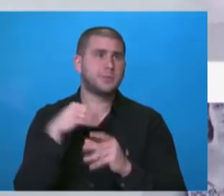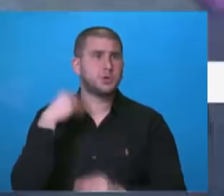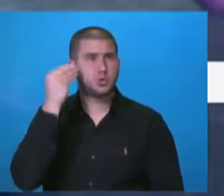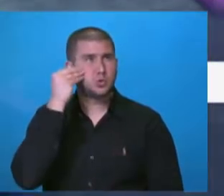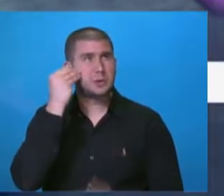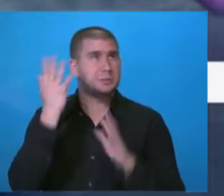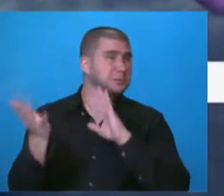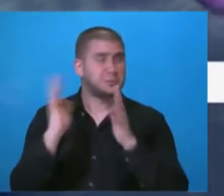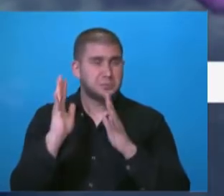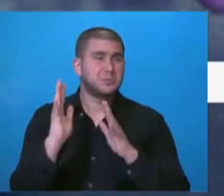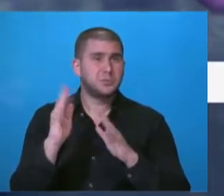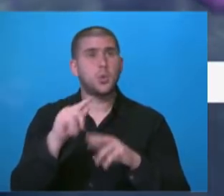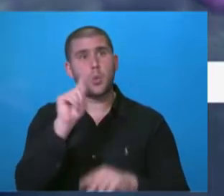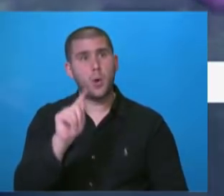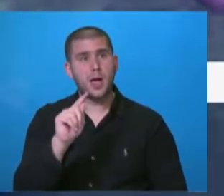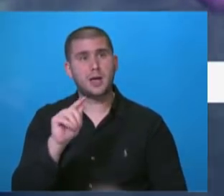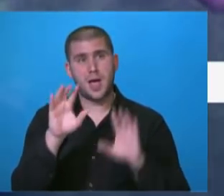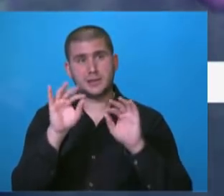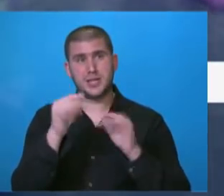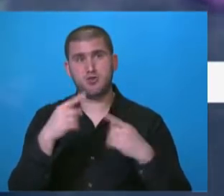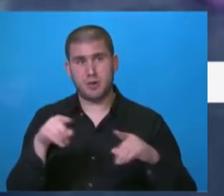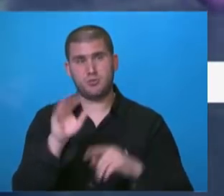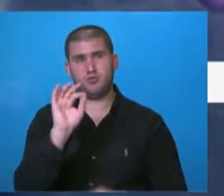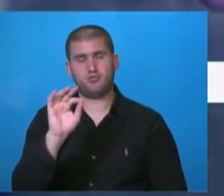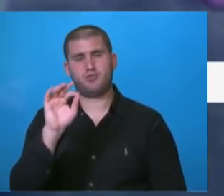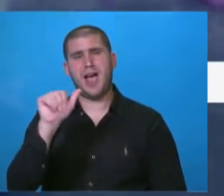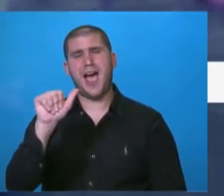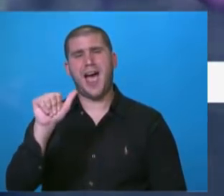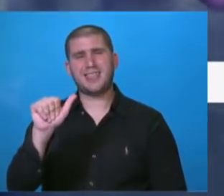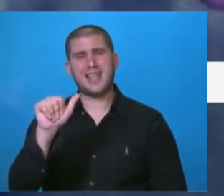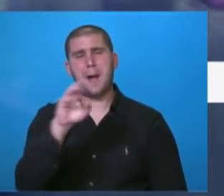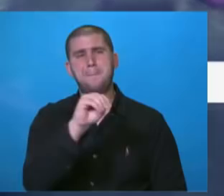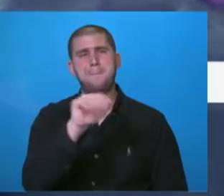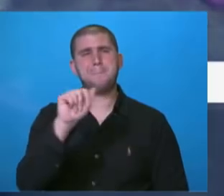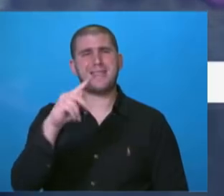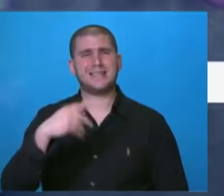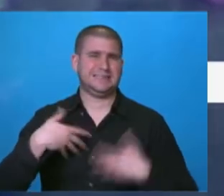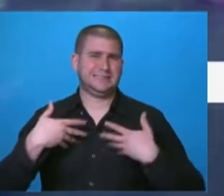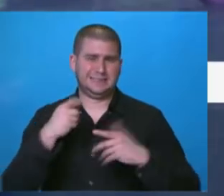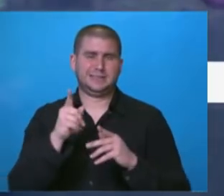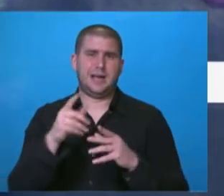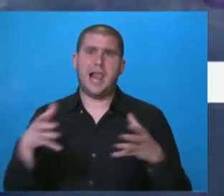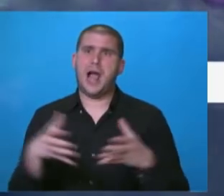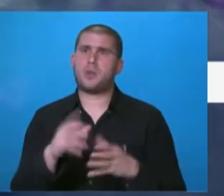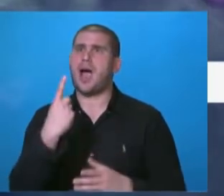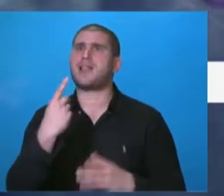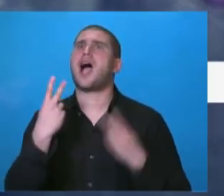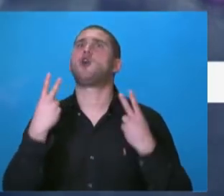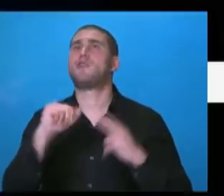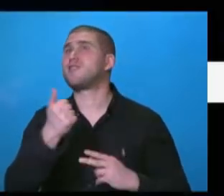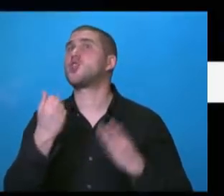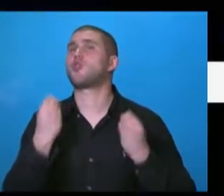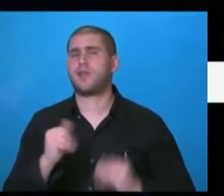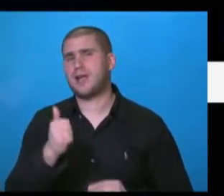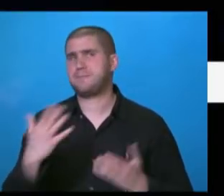המדויק, אבל יכול להיות שעשרה שירים הם של ארקטיק מנקיז. בכל זאת, אחת הלהקות החשובות והטובות